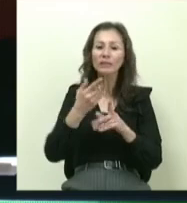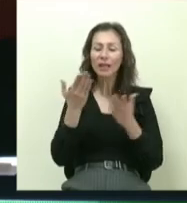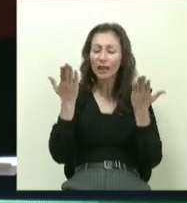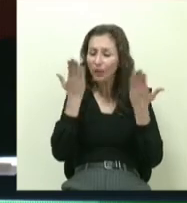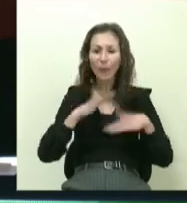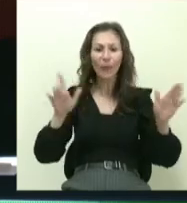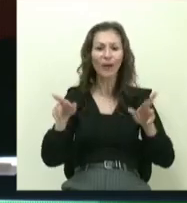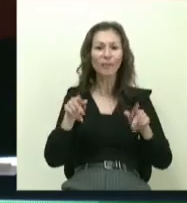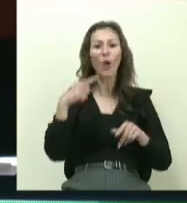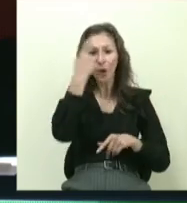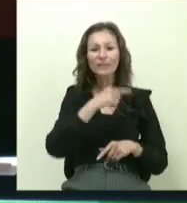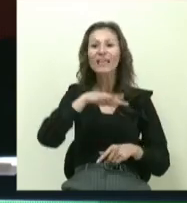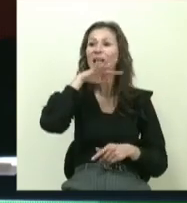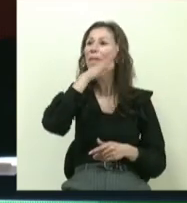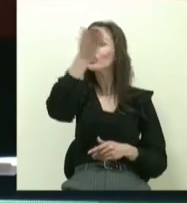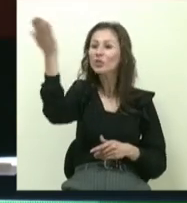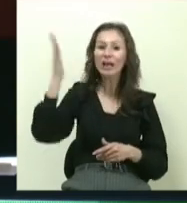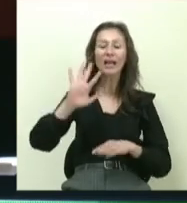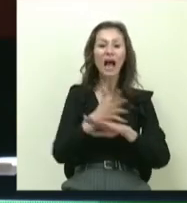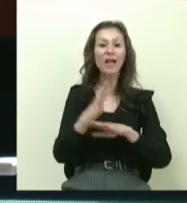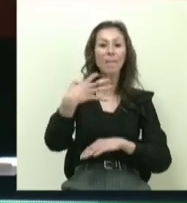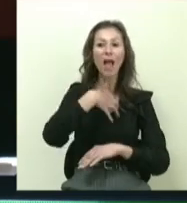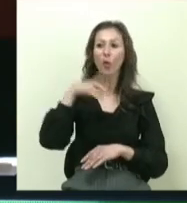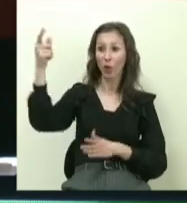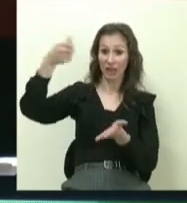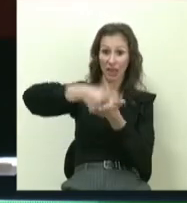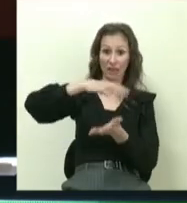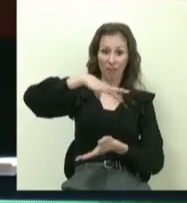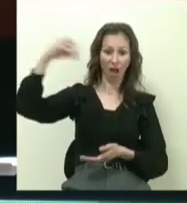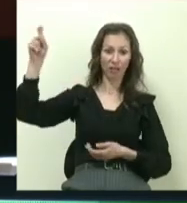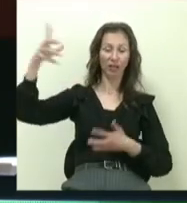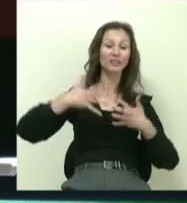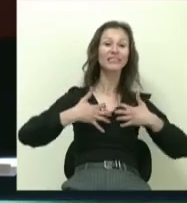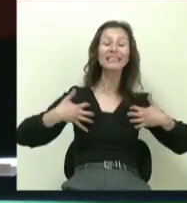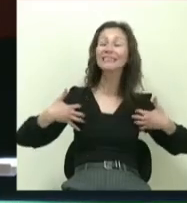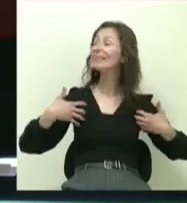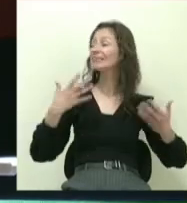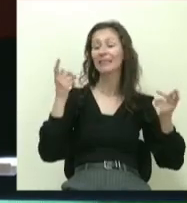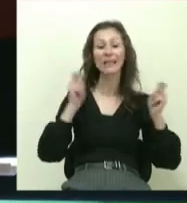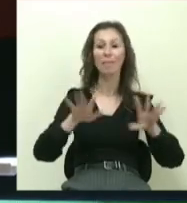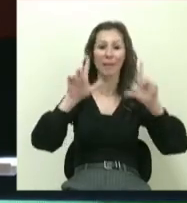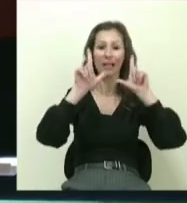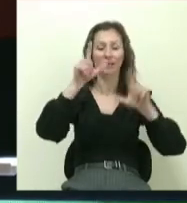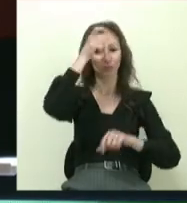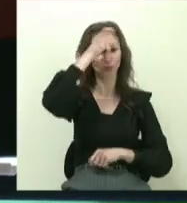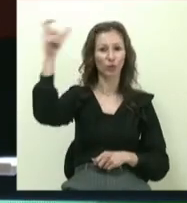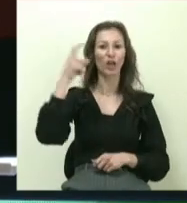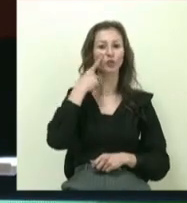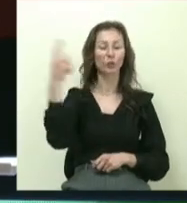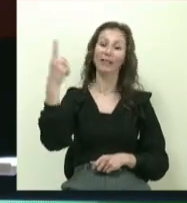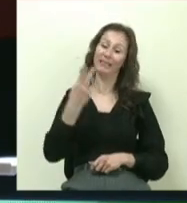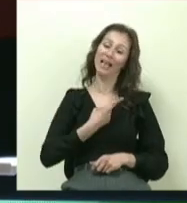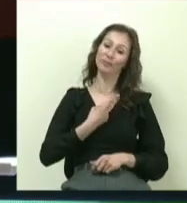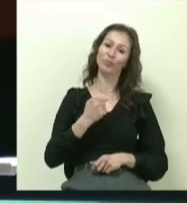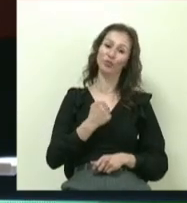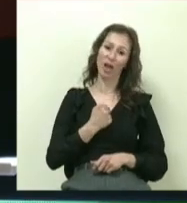Dolayısıyla yabancıların gayrimenkul yatırımlarını cesaretlendirmemelidir Türkiye Cumhuriyeti Kanımca